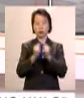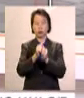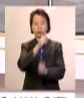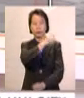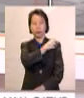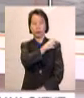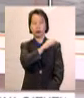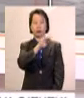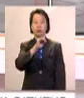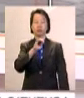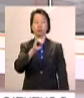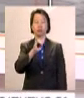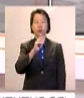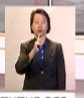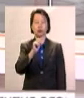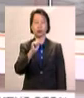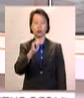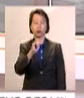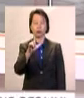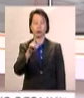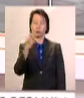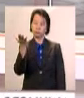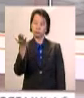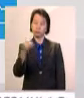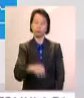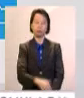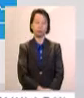pegawainya Mikael Cardona. Silakan.